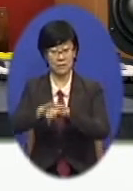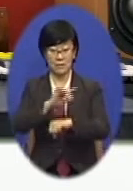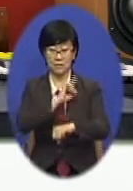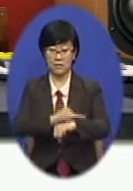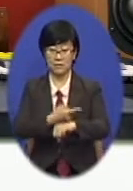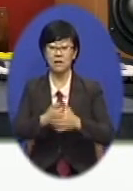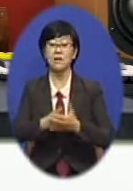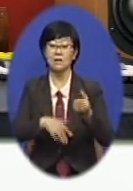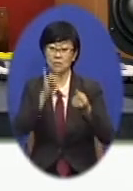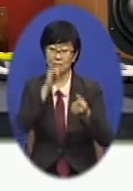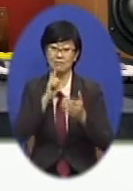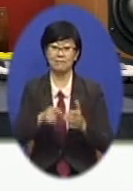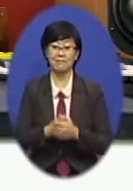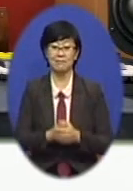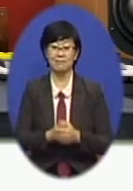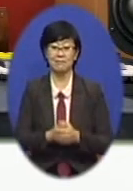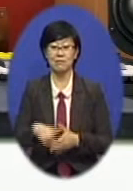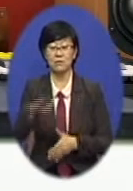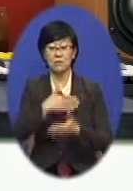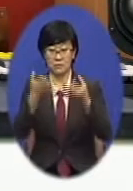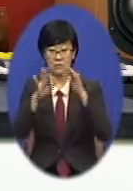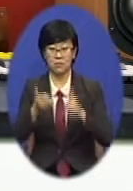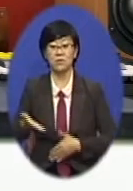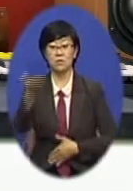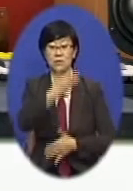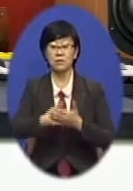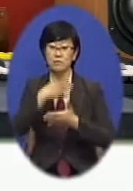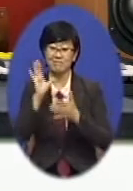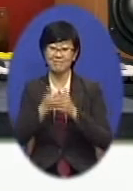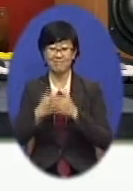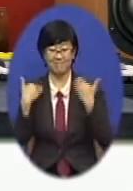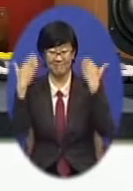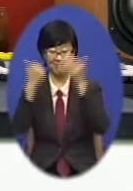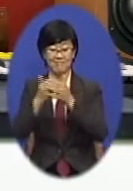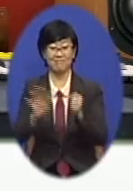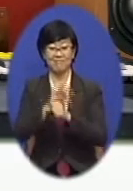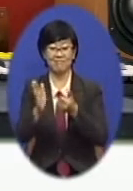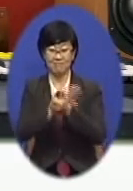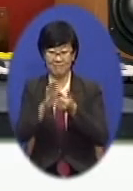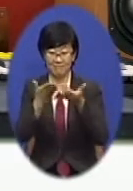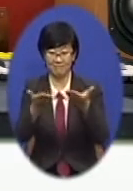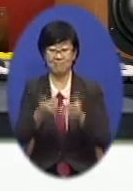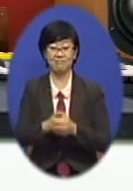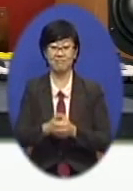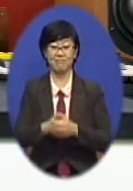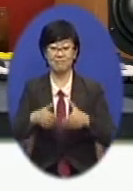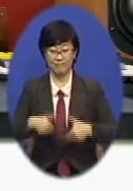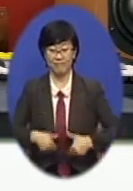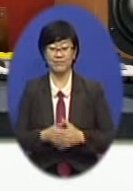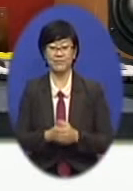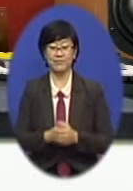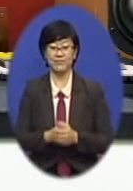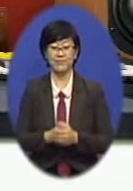능력이 아직 많이 있습니다. 우리 시청자 여러분 어르신들 꼭 사랑을 많이 베풀어 주셔야 됩니다. 역시 효자 가세요.